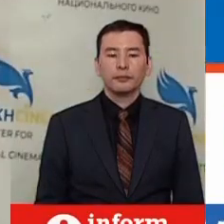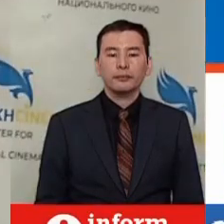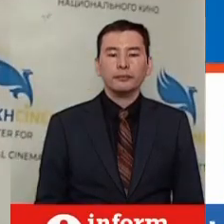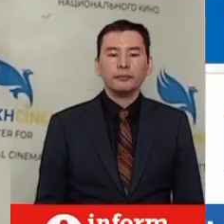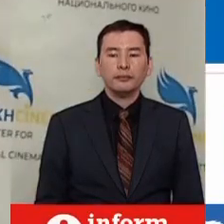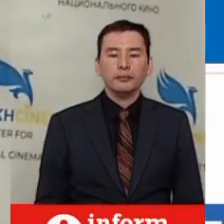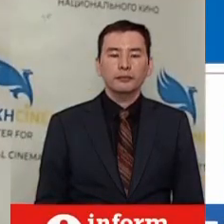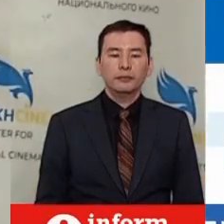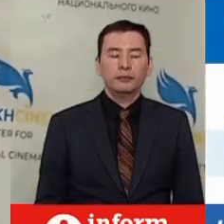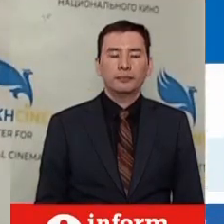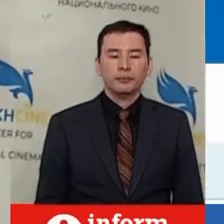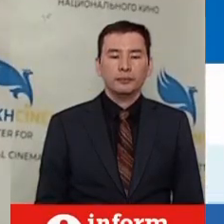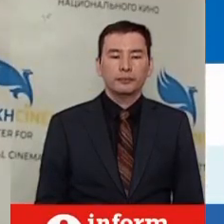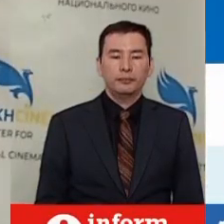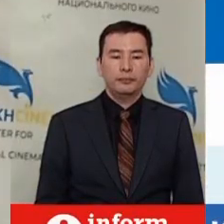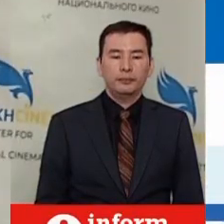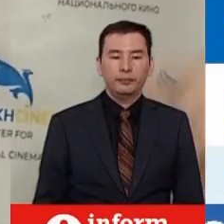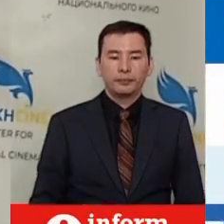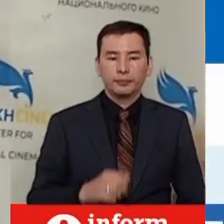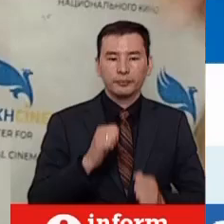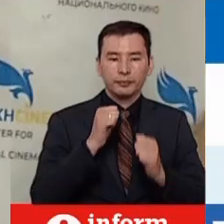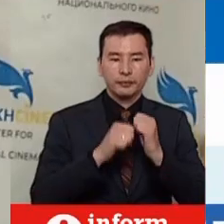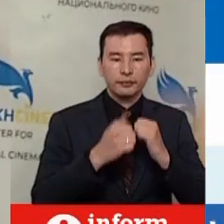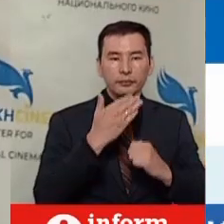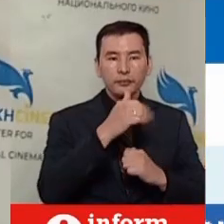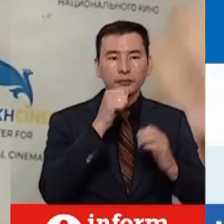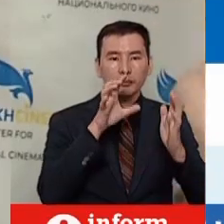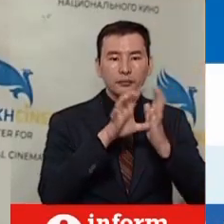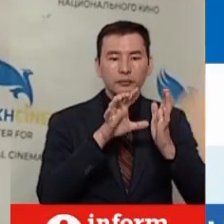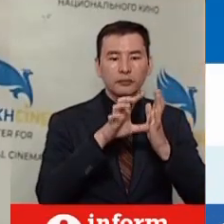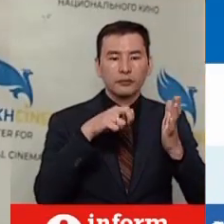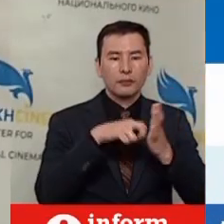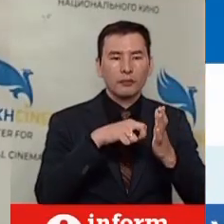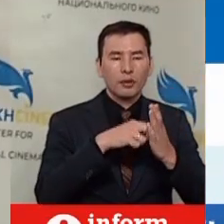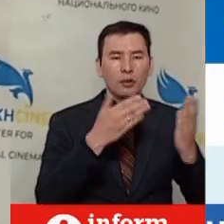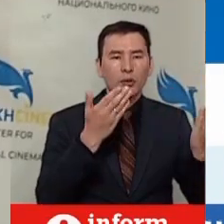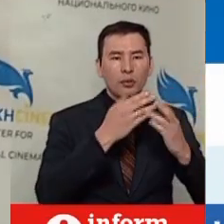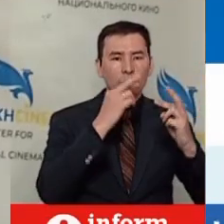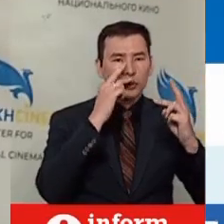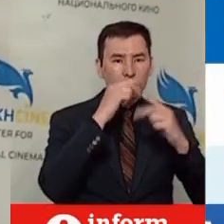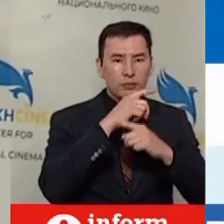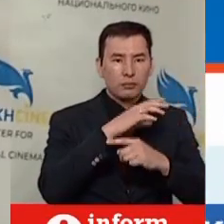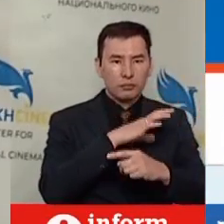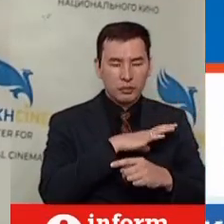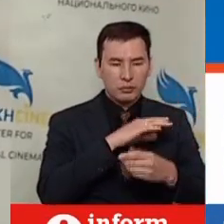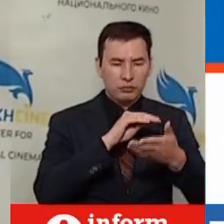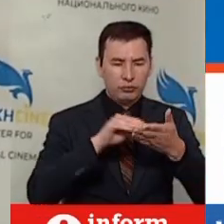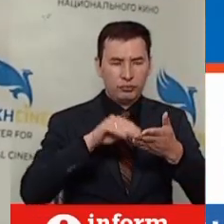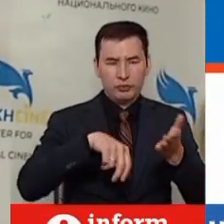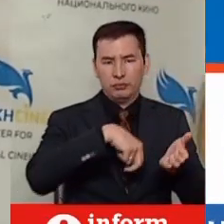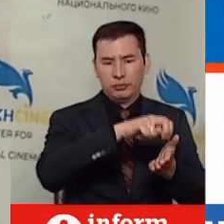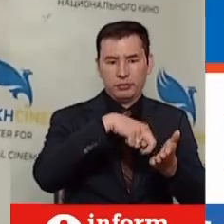Әрбіреуіне электрон поштасына қандай қателік жіберген туралы жазып жіберілген. Және олар бәрі сол